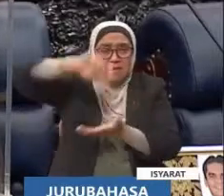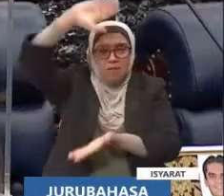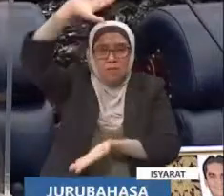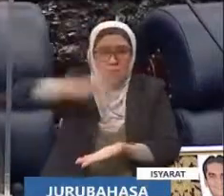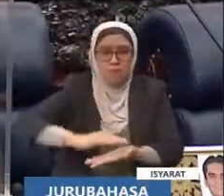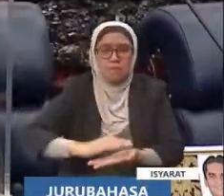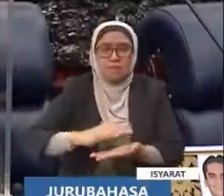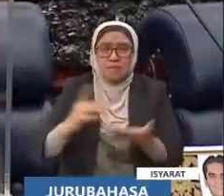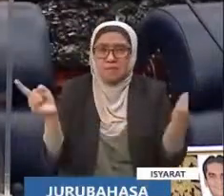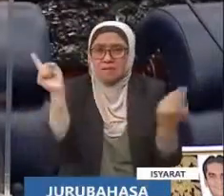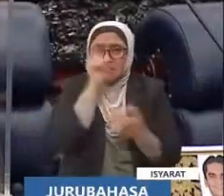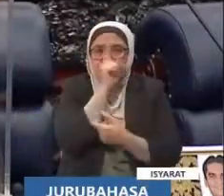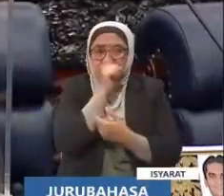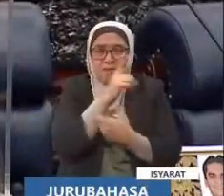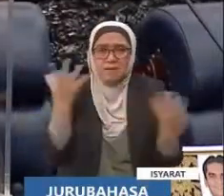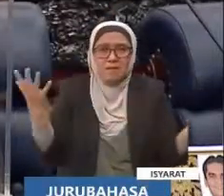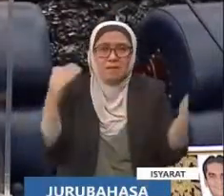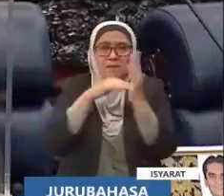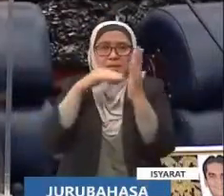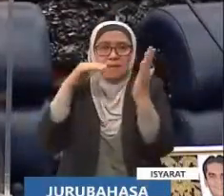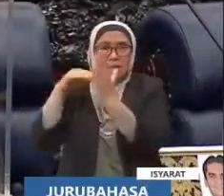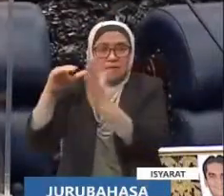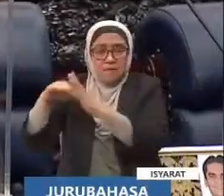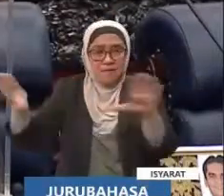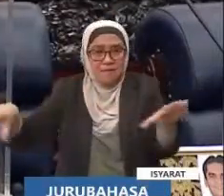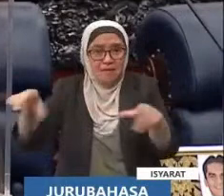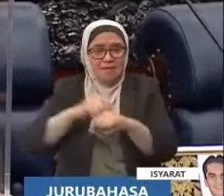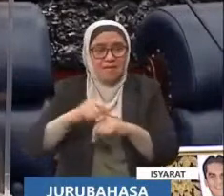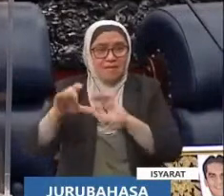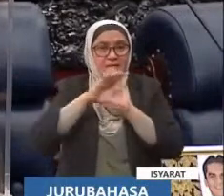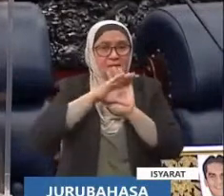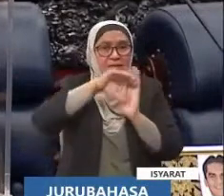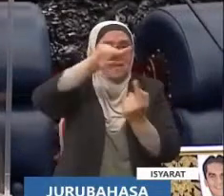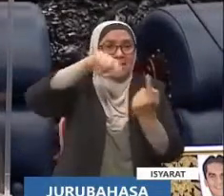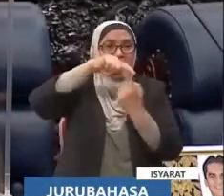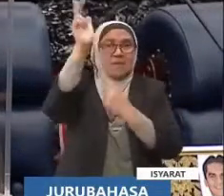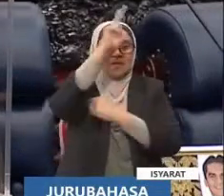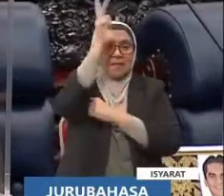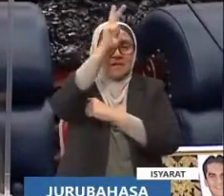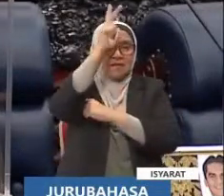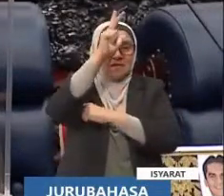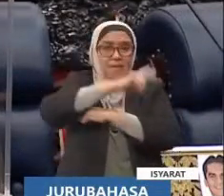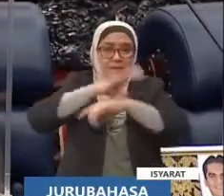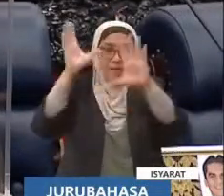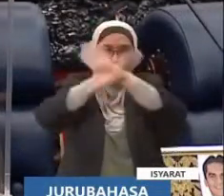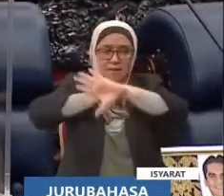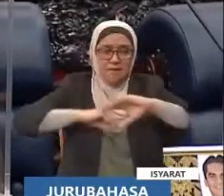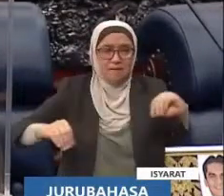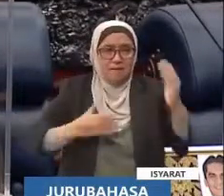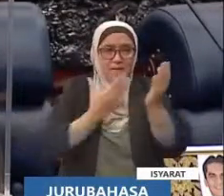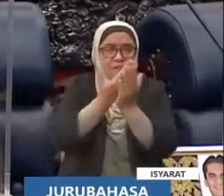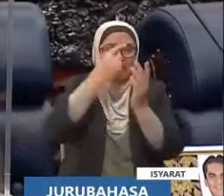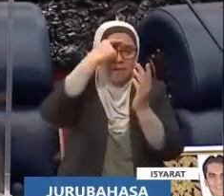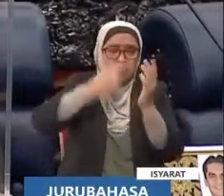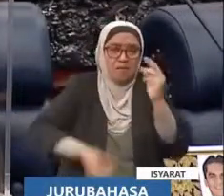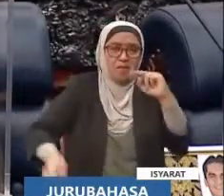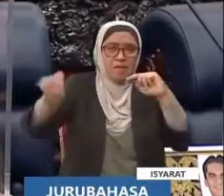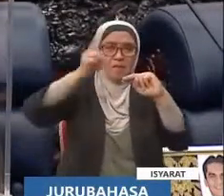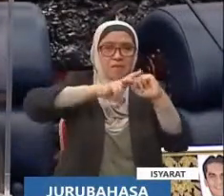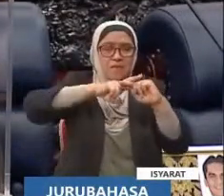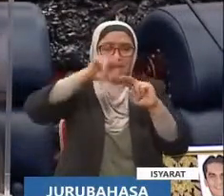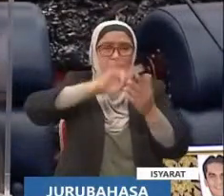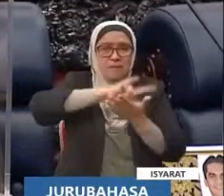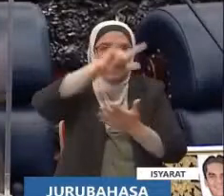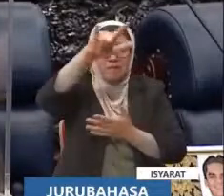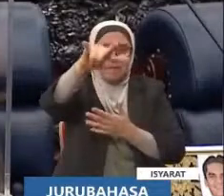banyak Sekaten yang telah dibuat save contoh apabila Kerajaan Inggris Rawa bercadang untuk mengurangkan ataupun nambah Sorry